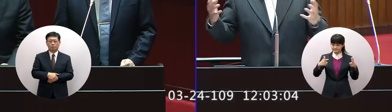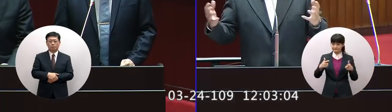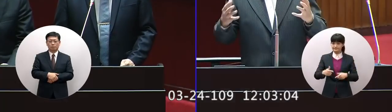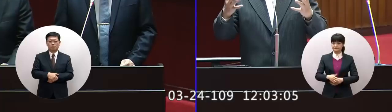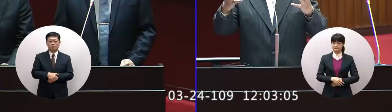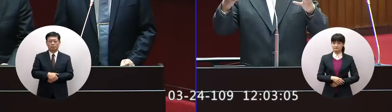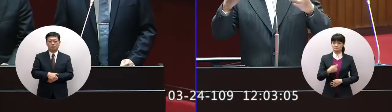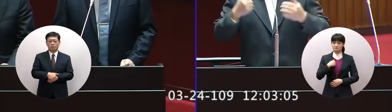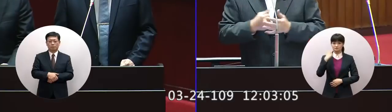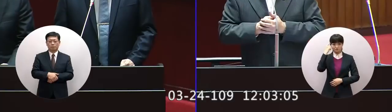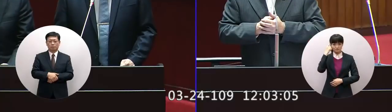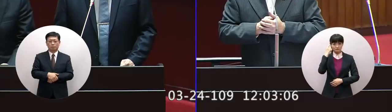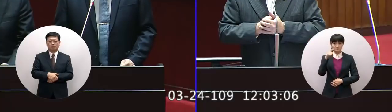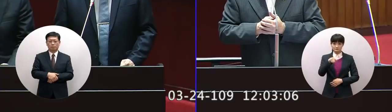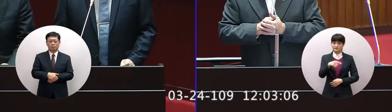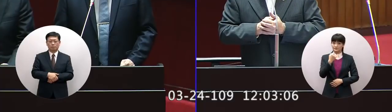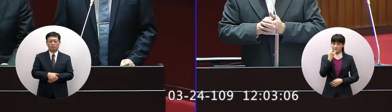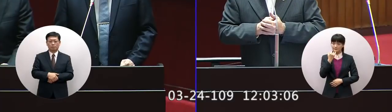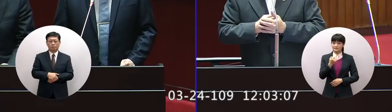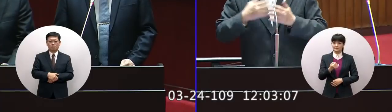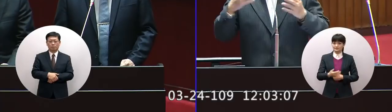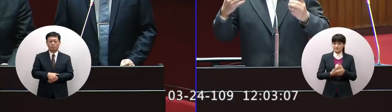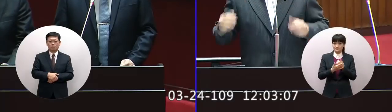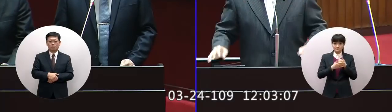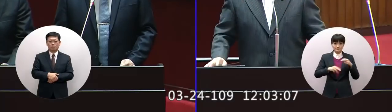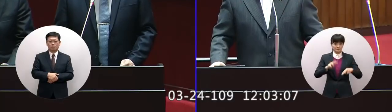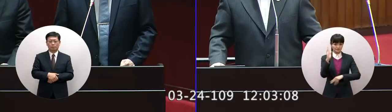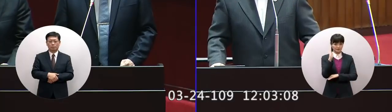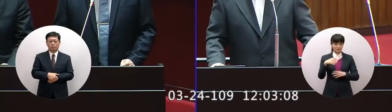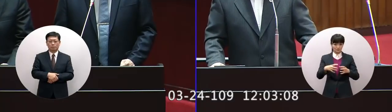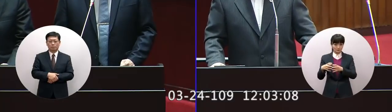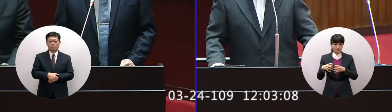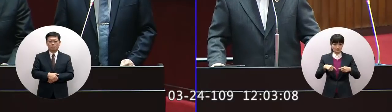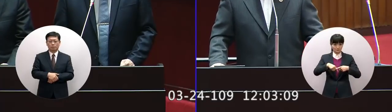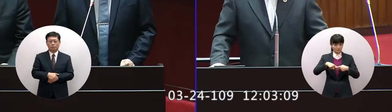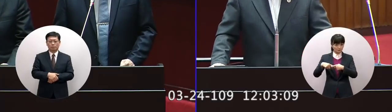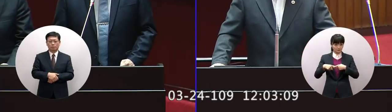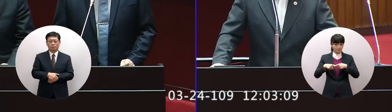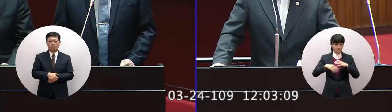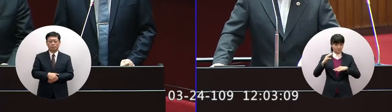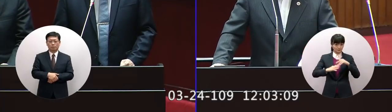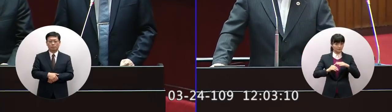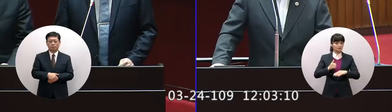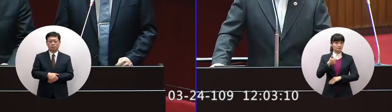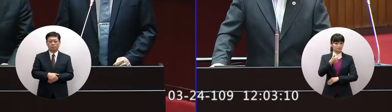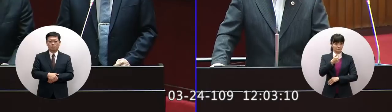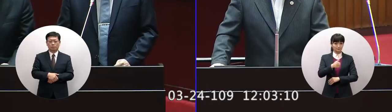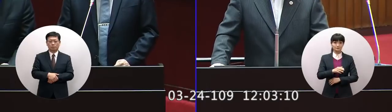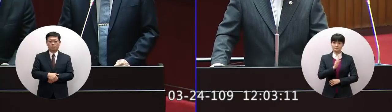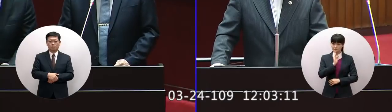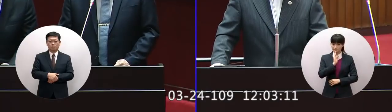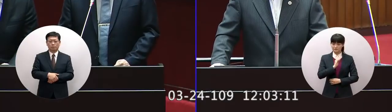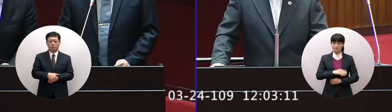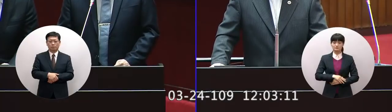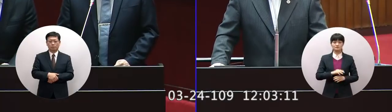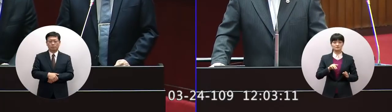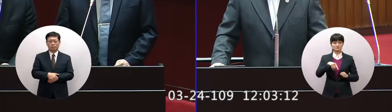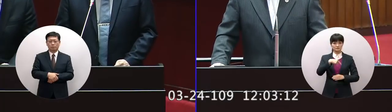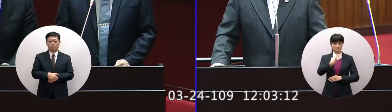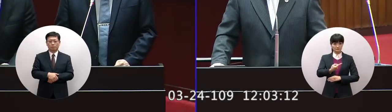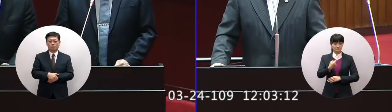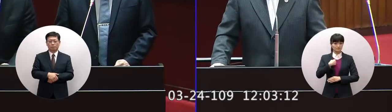救难，这样子才能够跟整体的行政团队做一个配合。接下来我想谈一个严肃的问